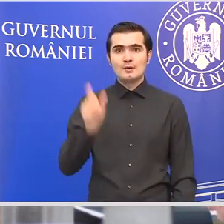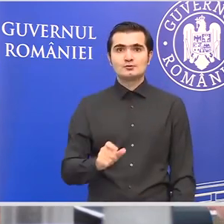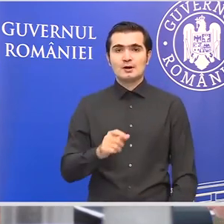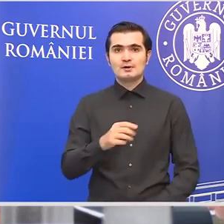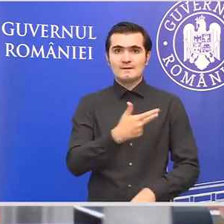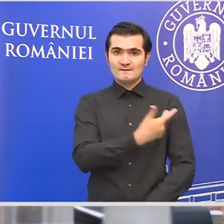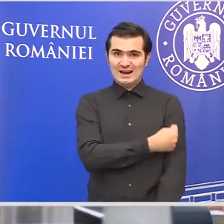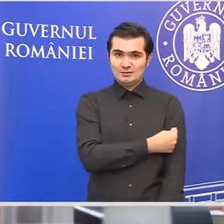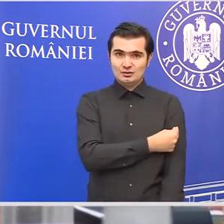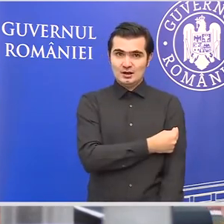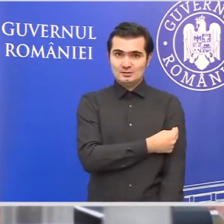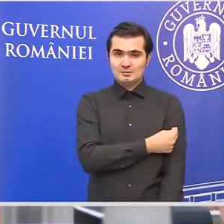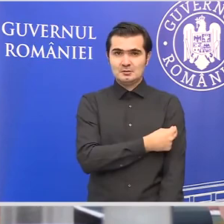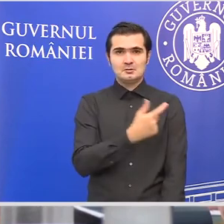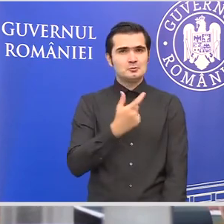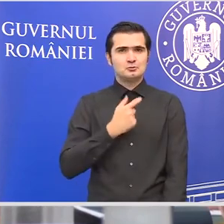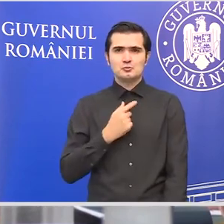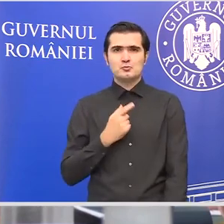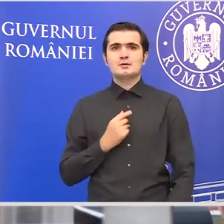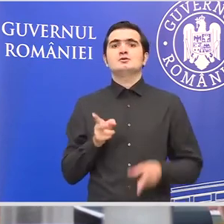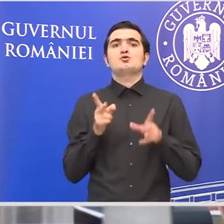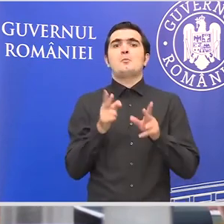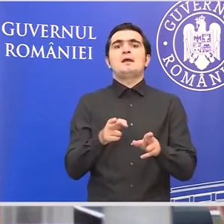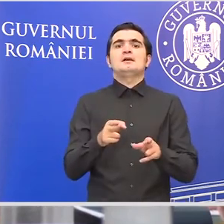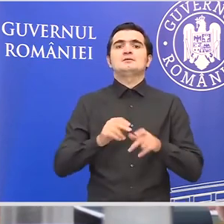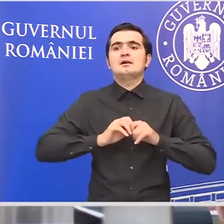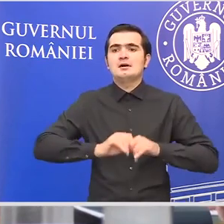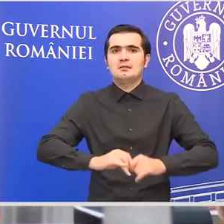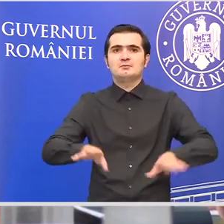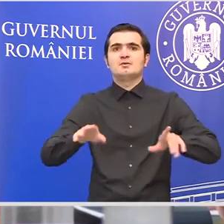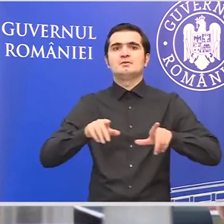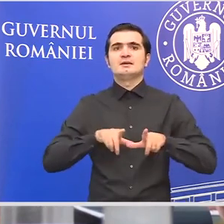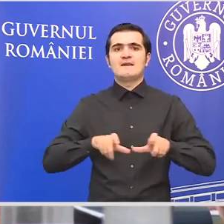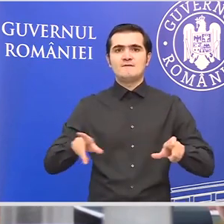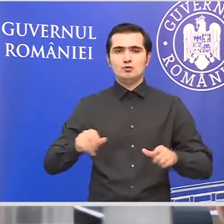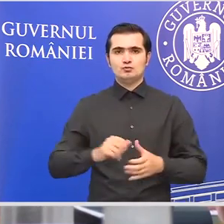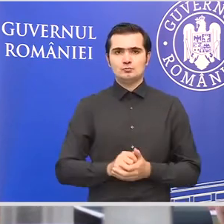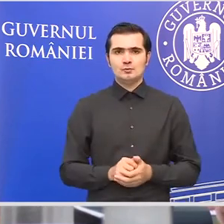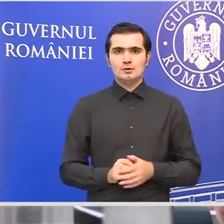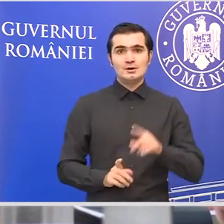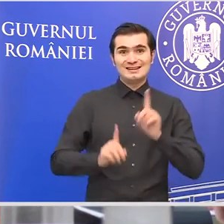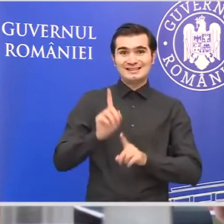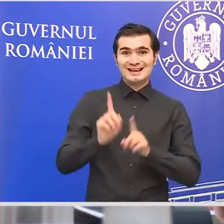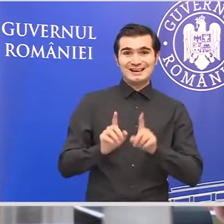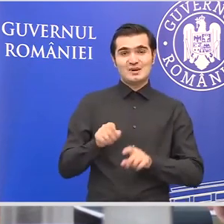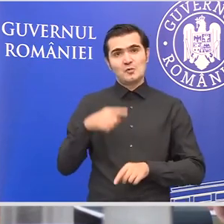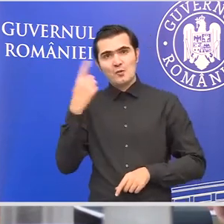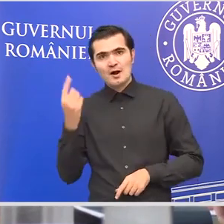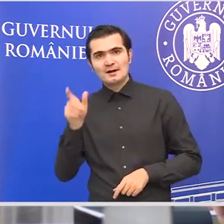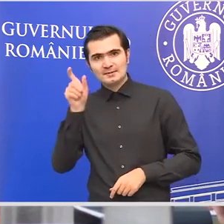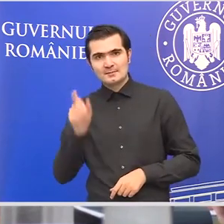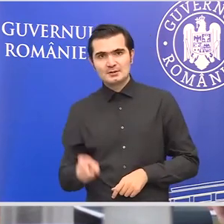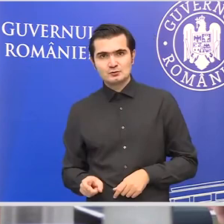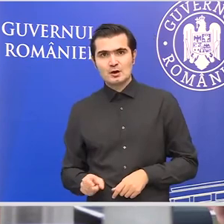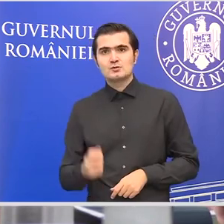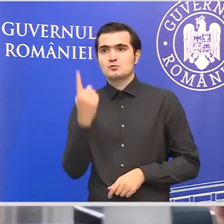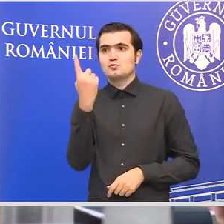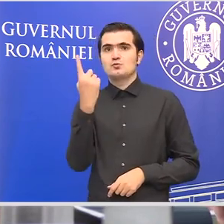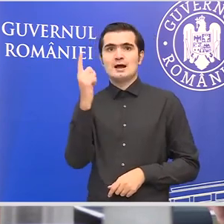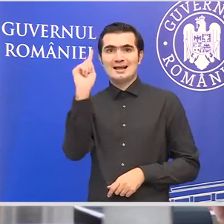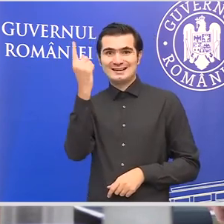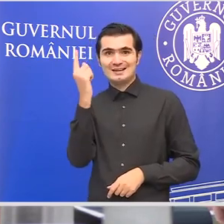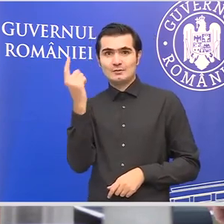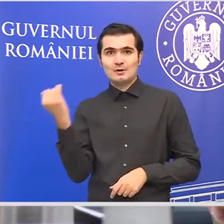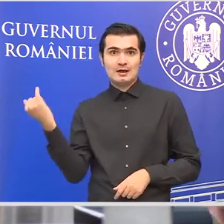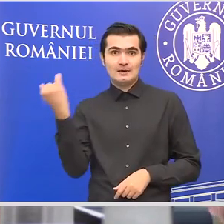are cum să împiedice răspândirea virusului. Dacă o altă persoană una singură, dacă vine